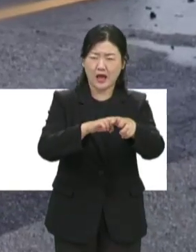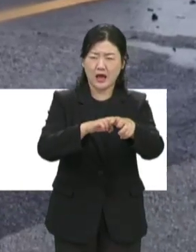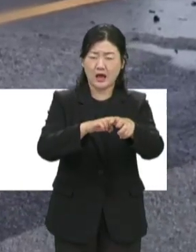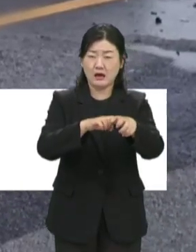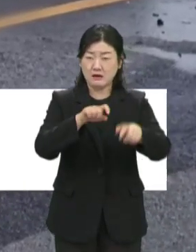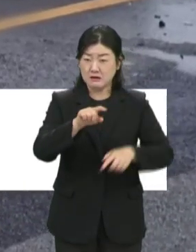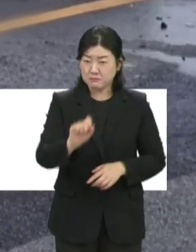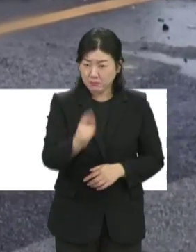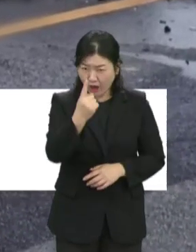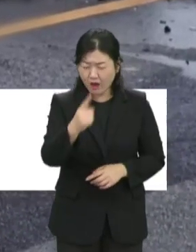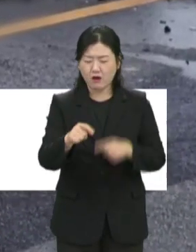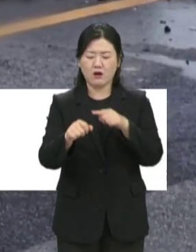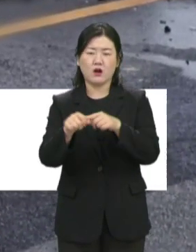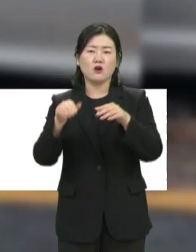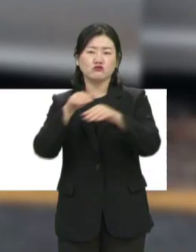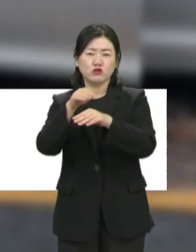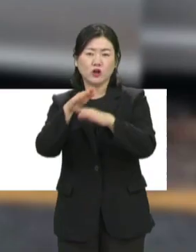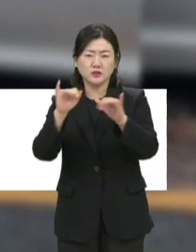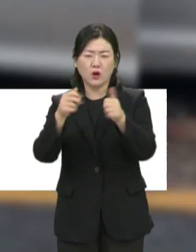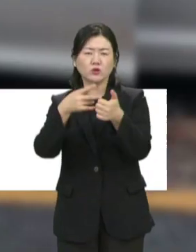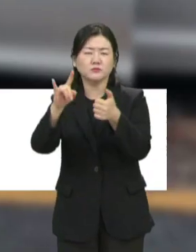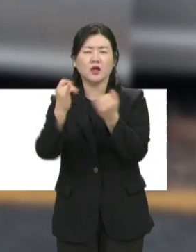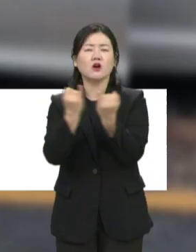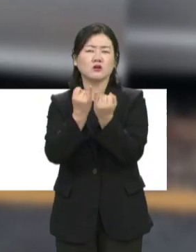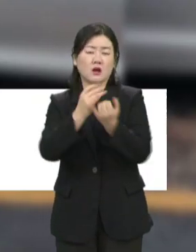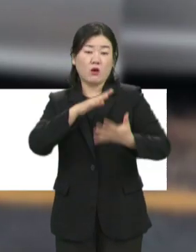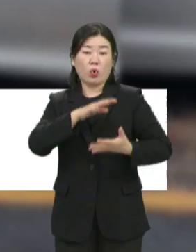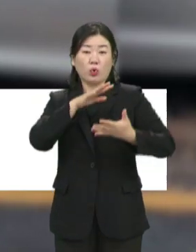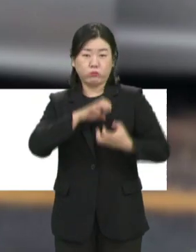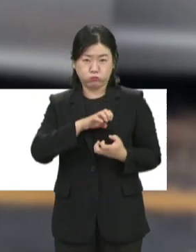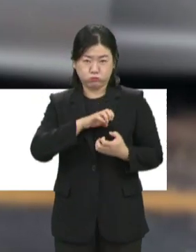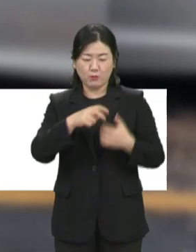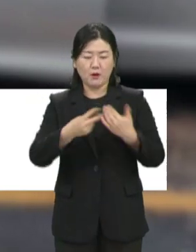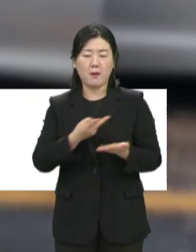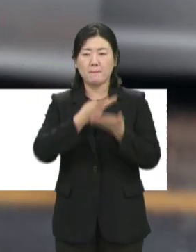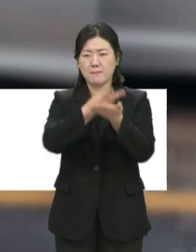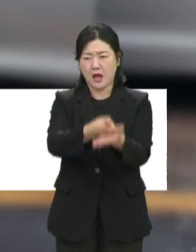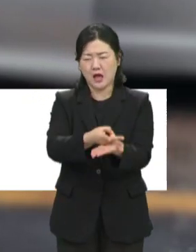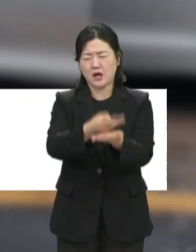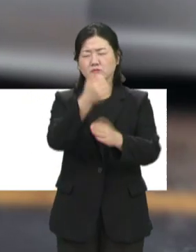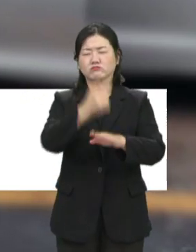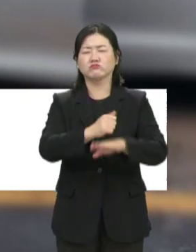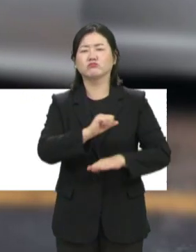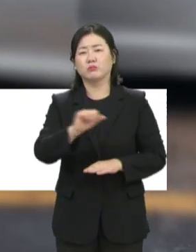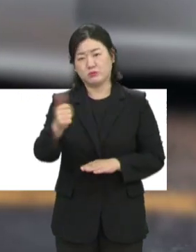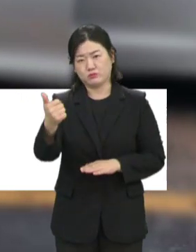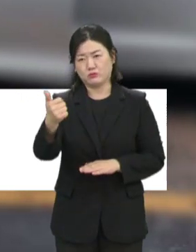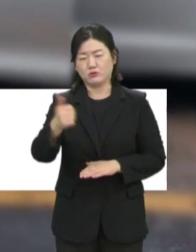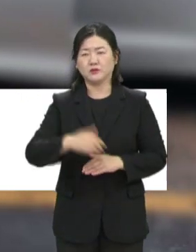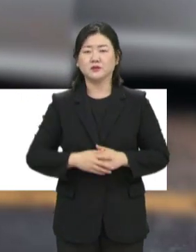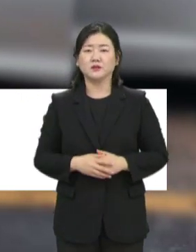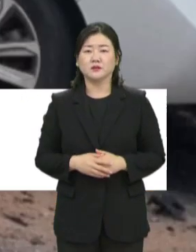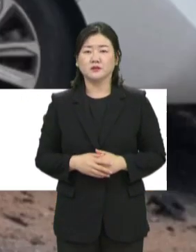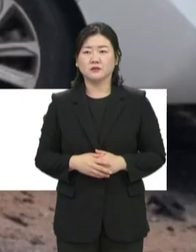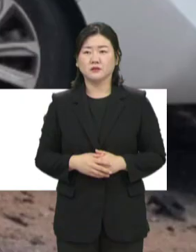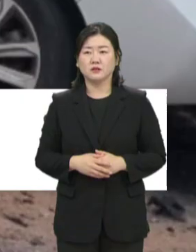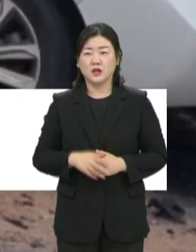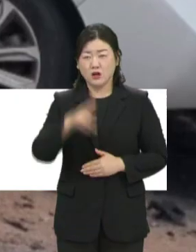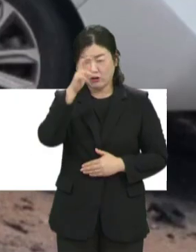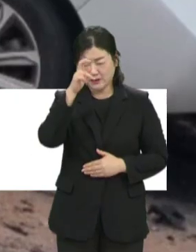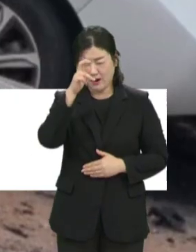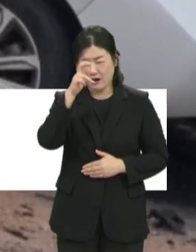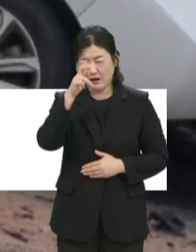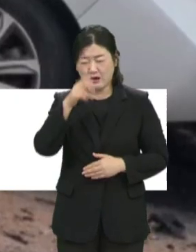추돌했습니다이 사고로 승용차를 몰던 50대 여성이 심정지 상태로 병원에 이송했지만 결국 숨졌습니다